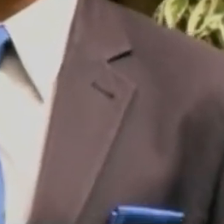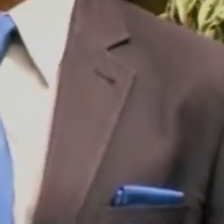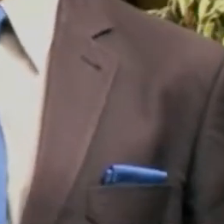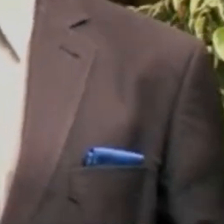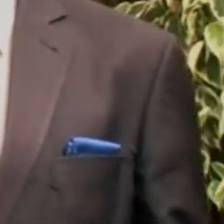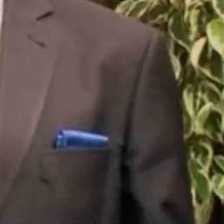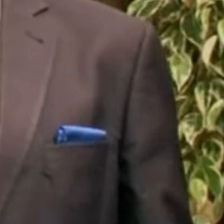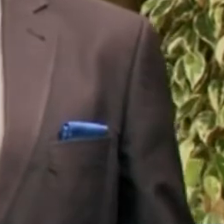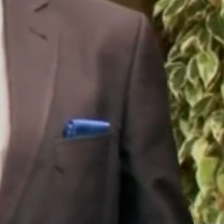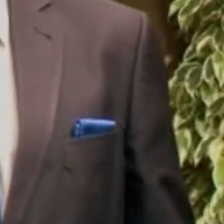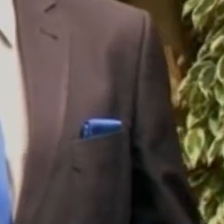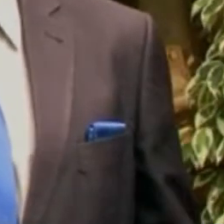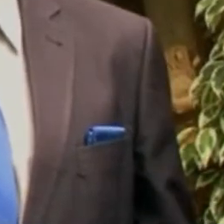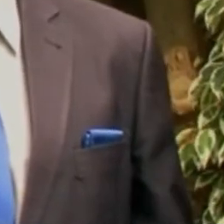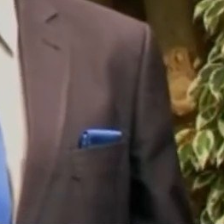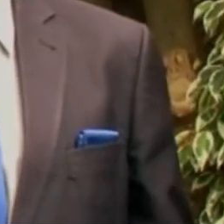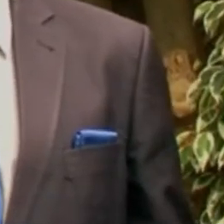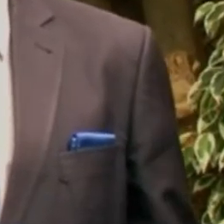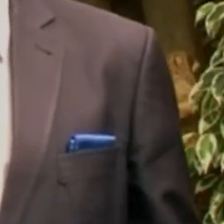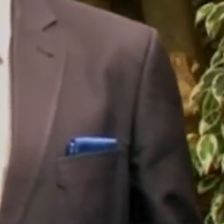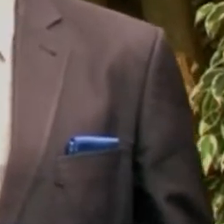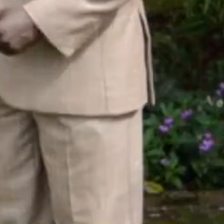mazita anodaidzwa ndiripo.